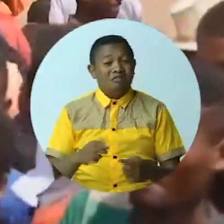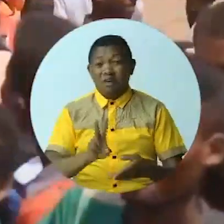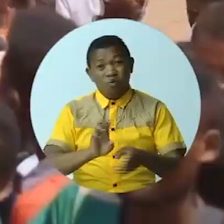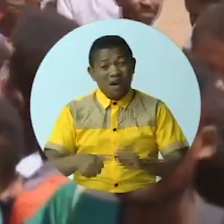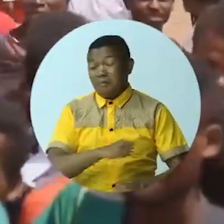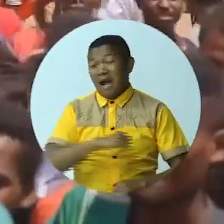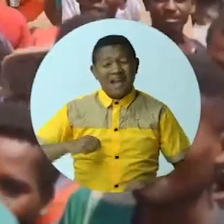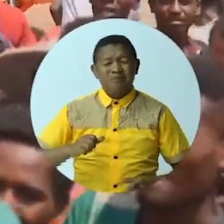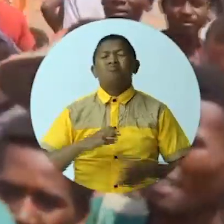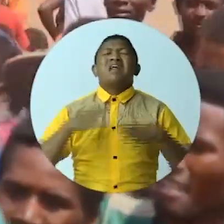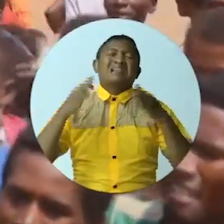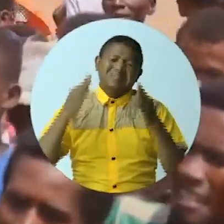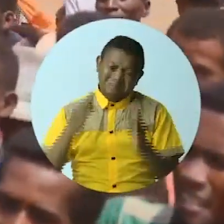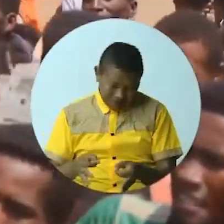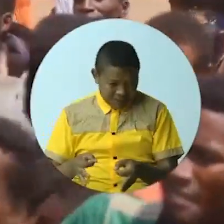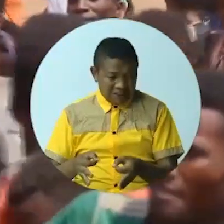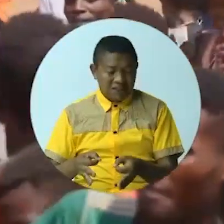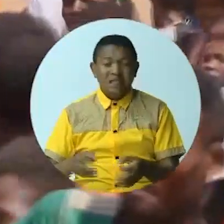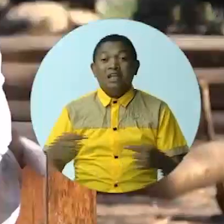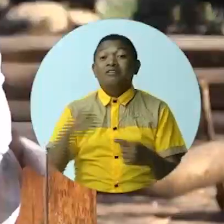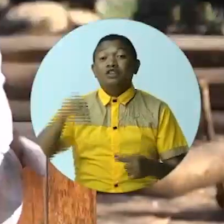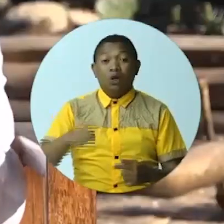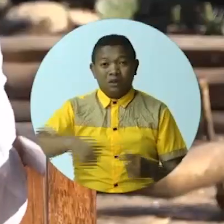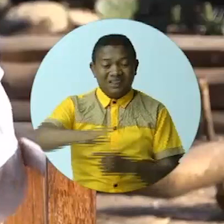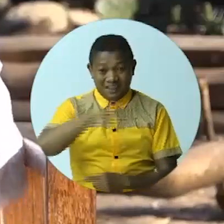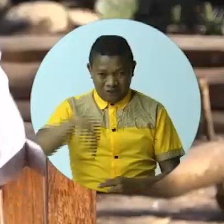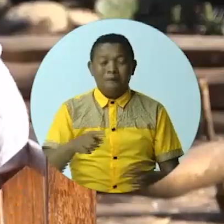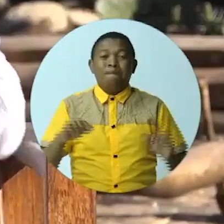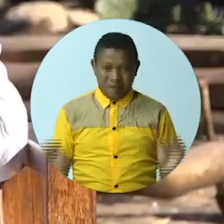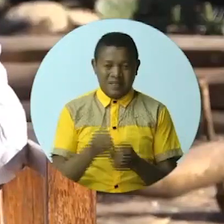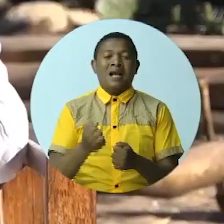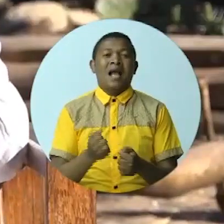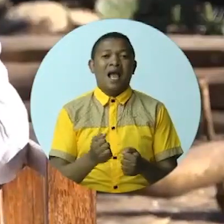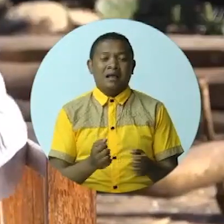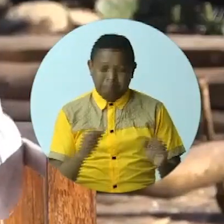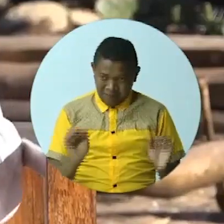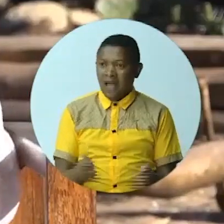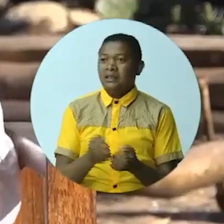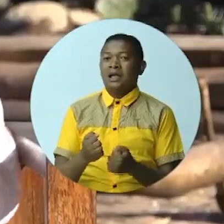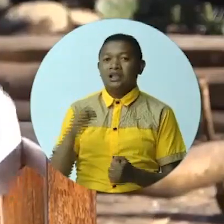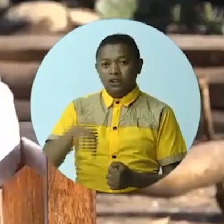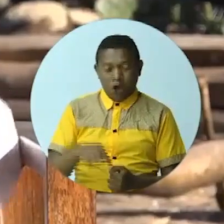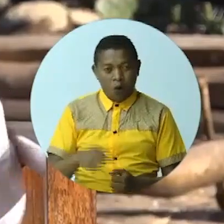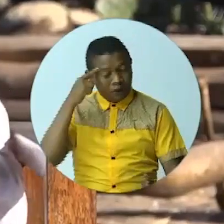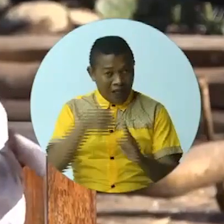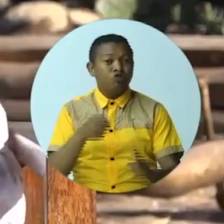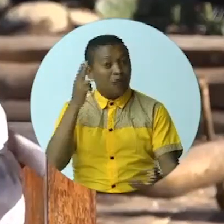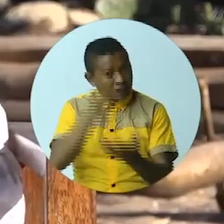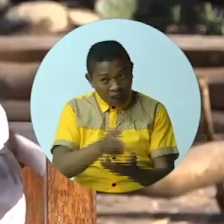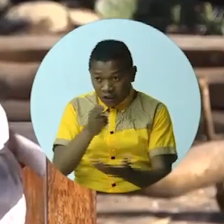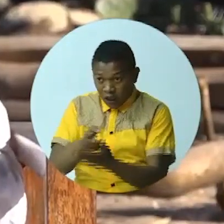a iezaka anarina iezaka anakatro izay afantarana